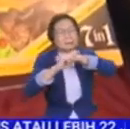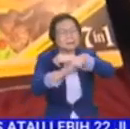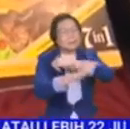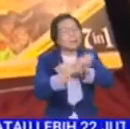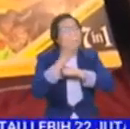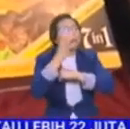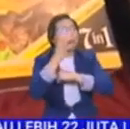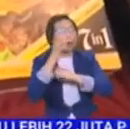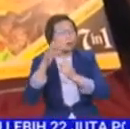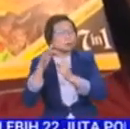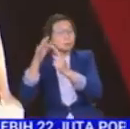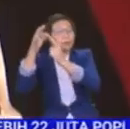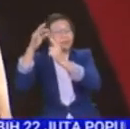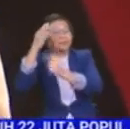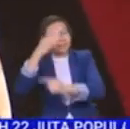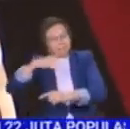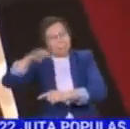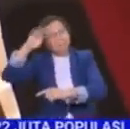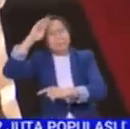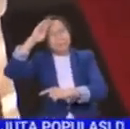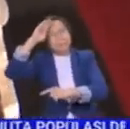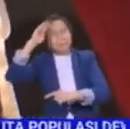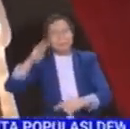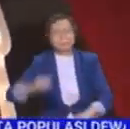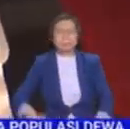Wahana syuting Negeri please